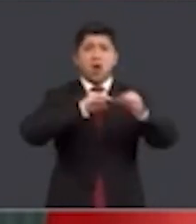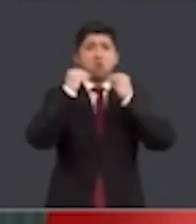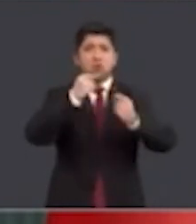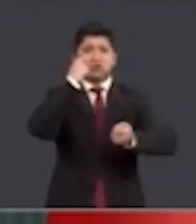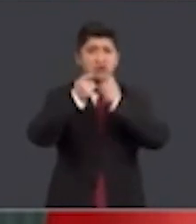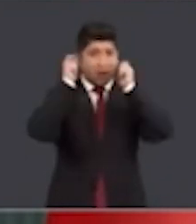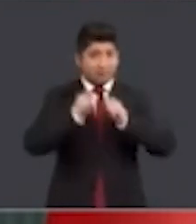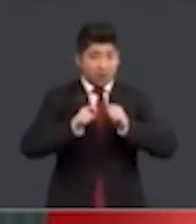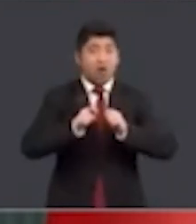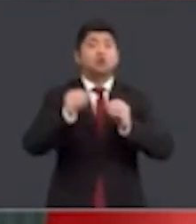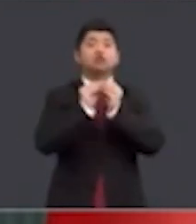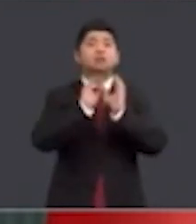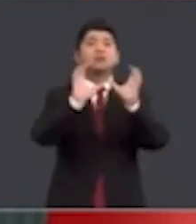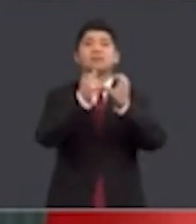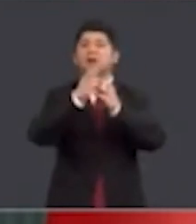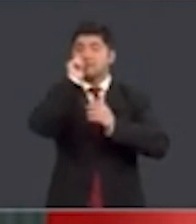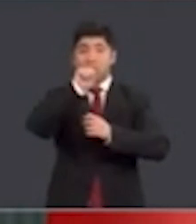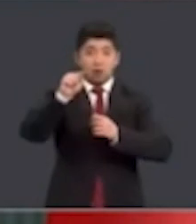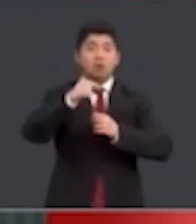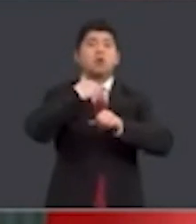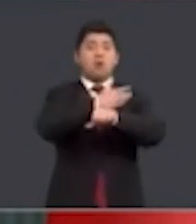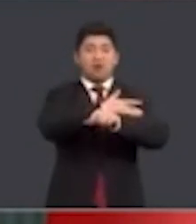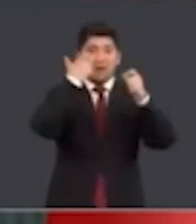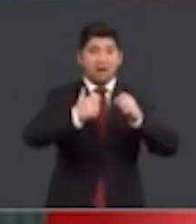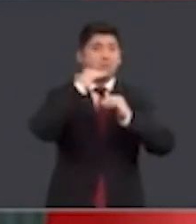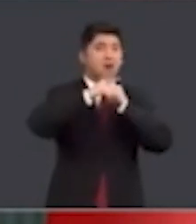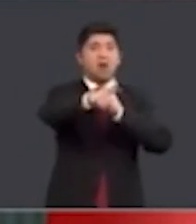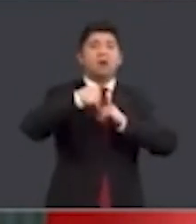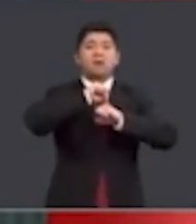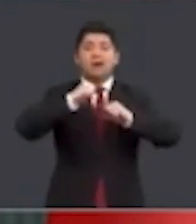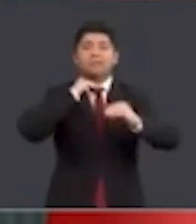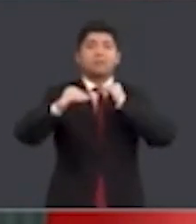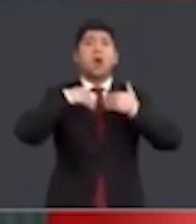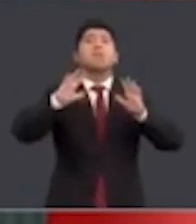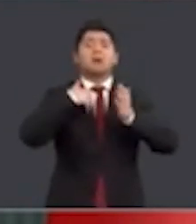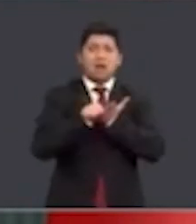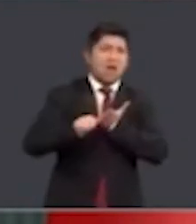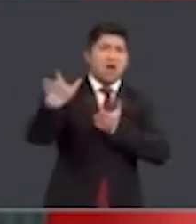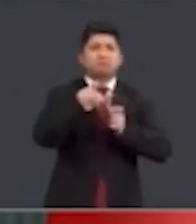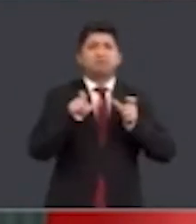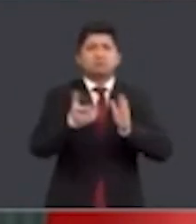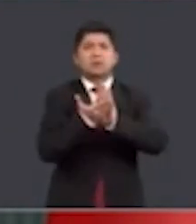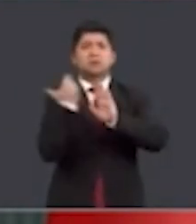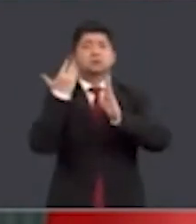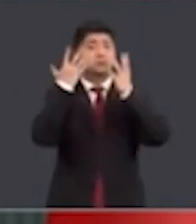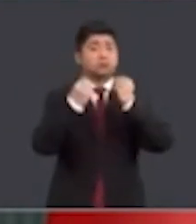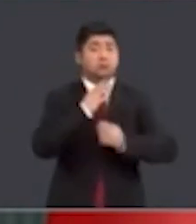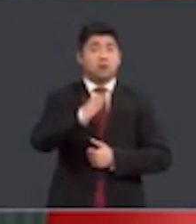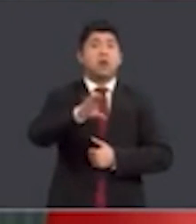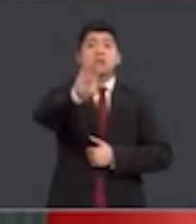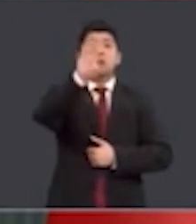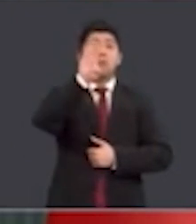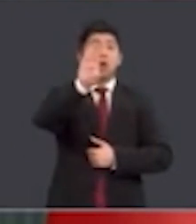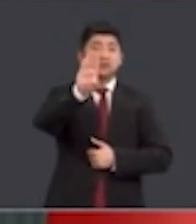suç örgütlerini ülkenin ve milletin başına musallat olmaktan tamamen çıkardık.